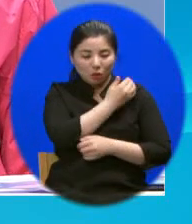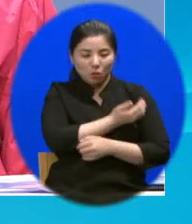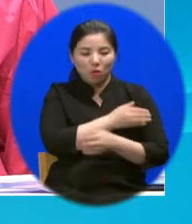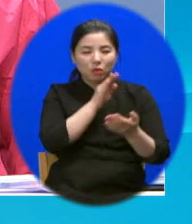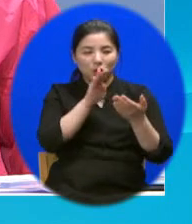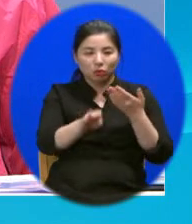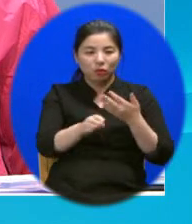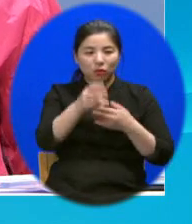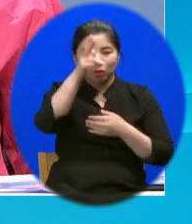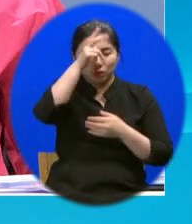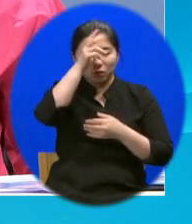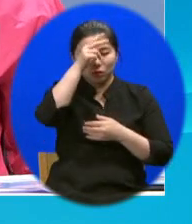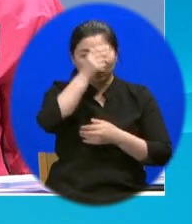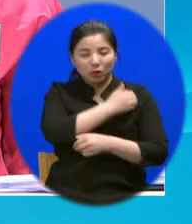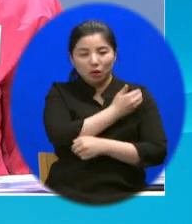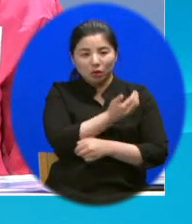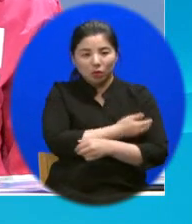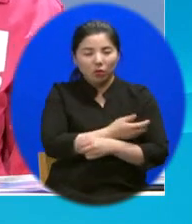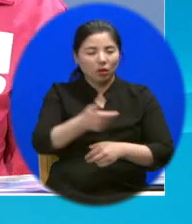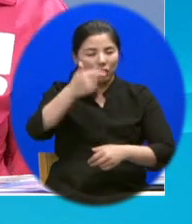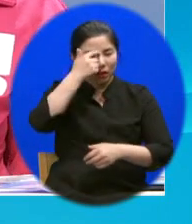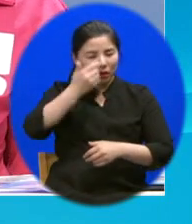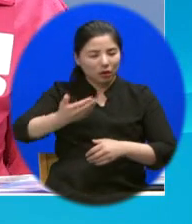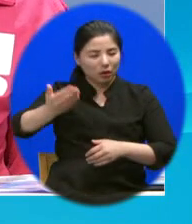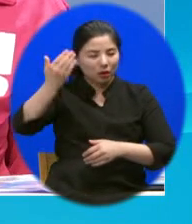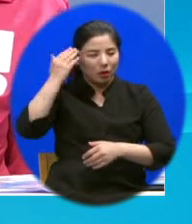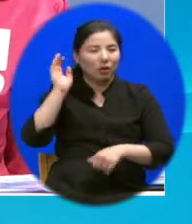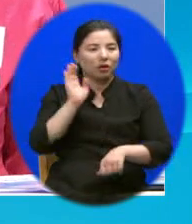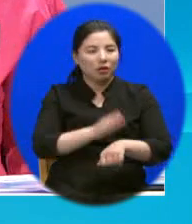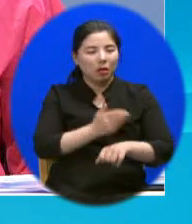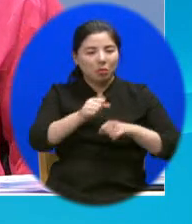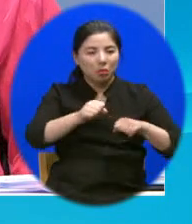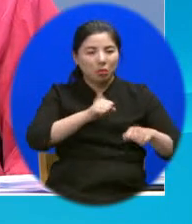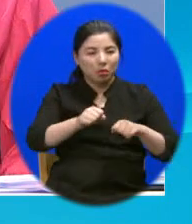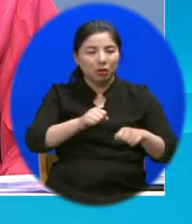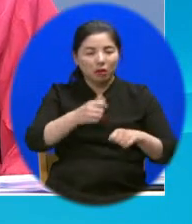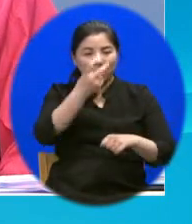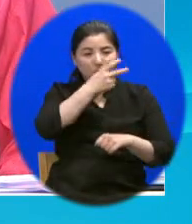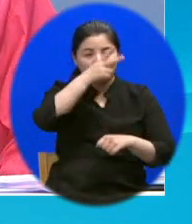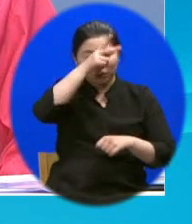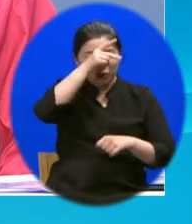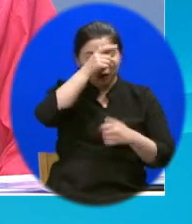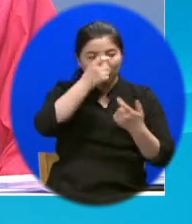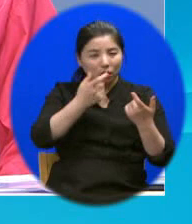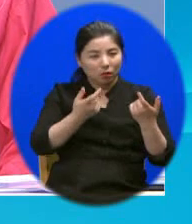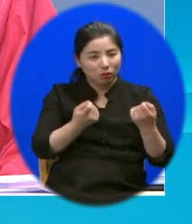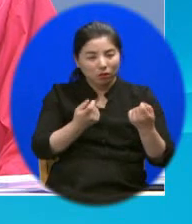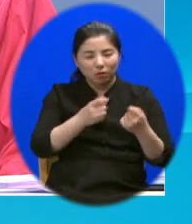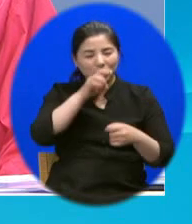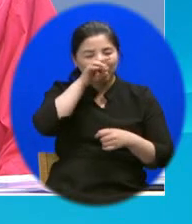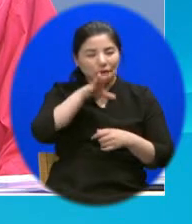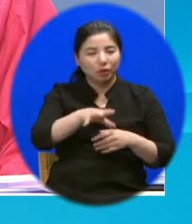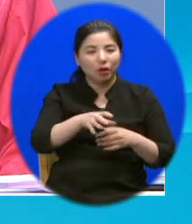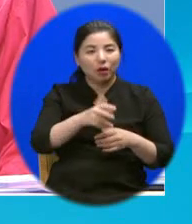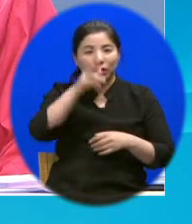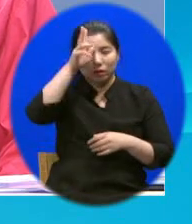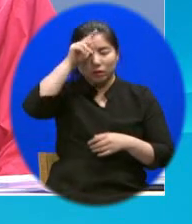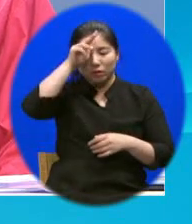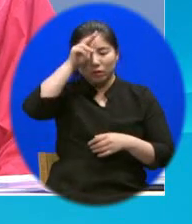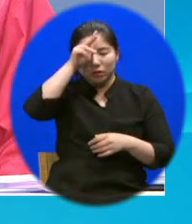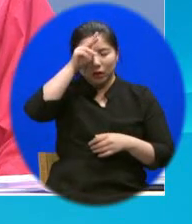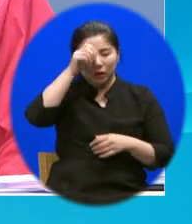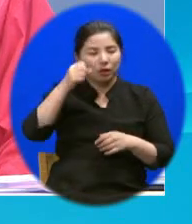경찰 권이 과거의 잘못 행사 되었던 검찰권 처럼 되어서는 안 된다 경찰의 제이의